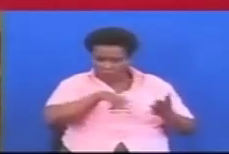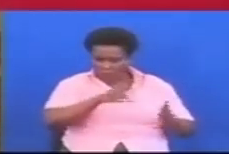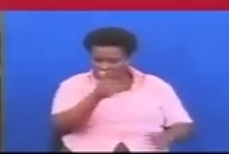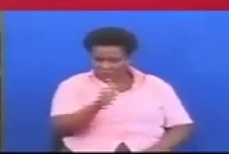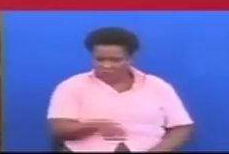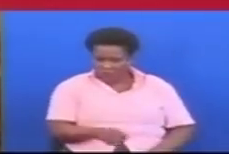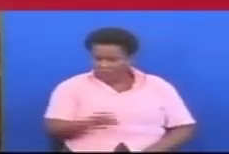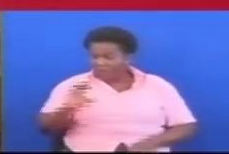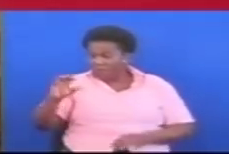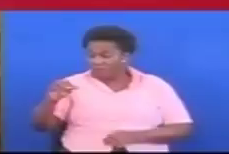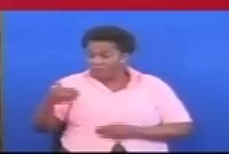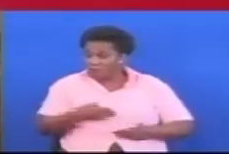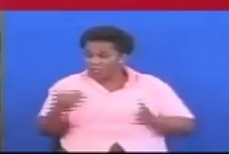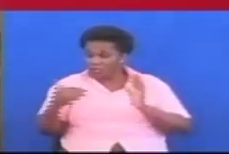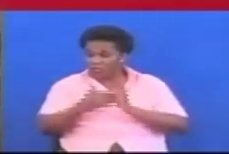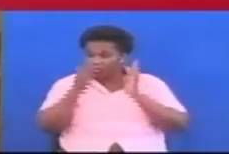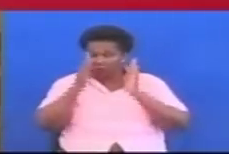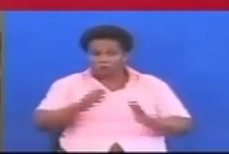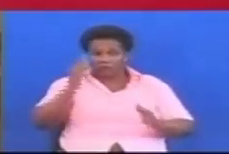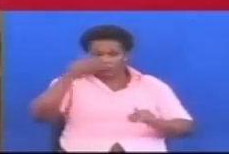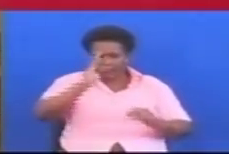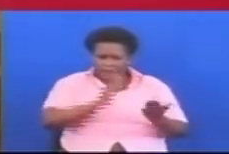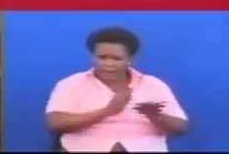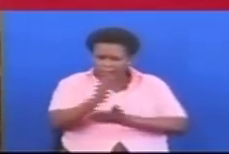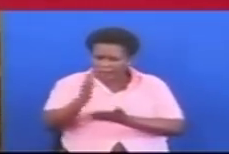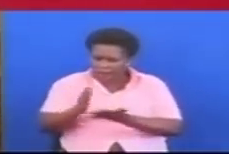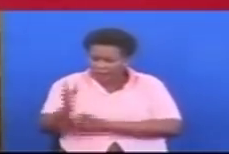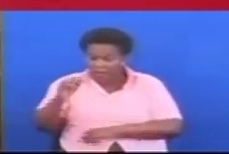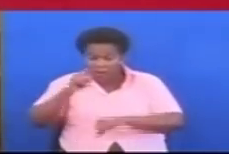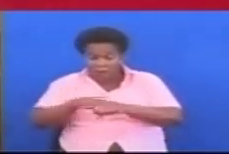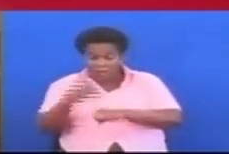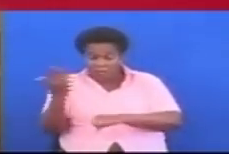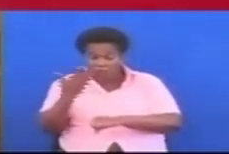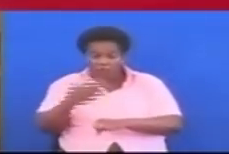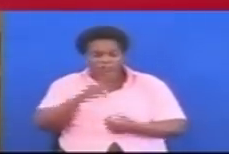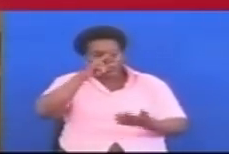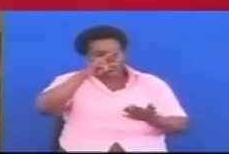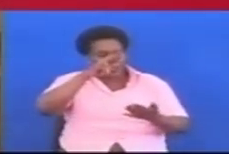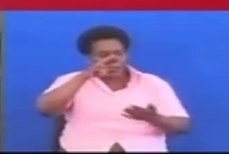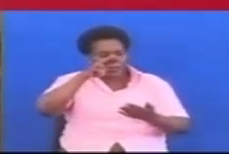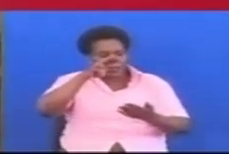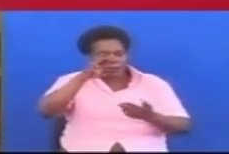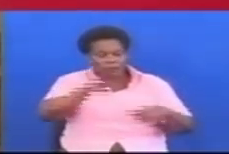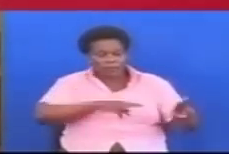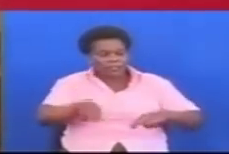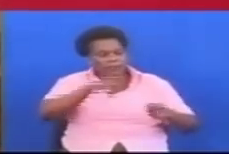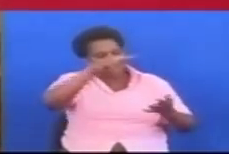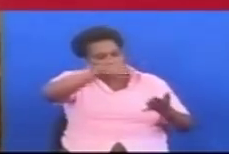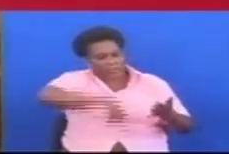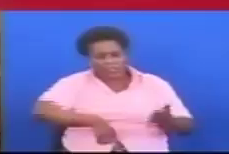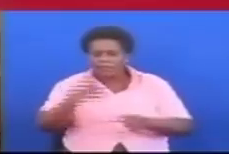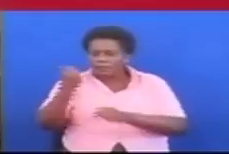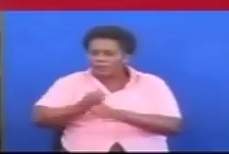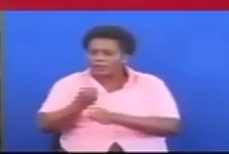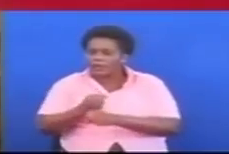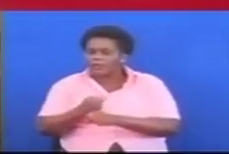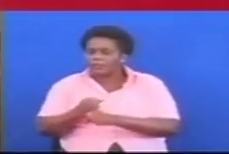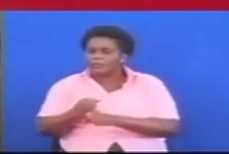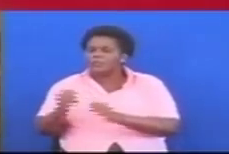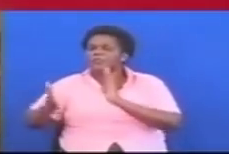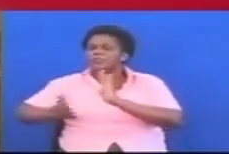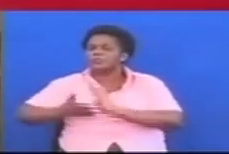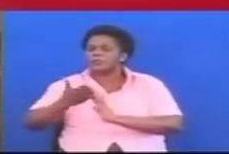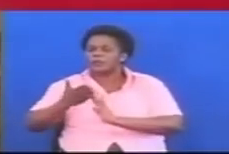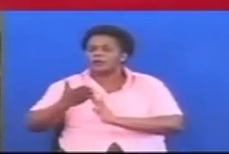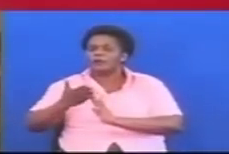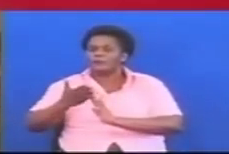ajili ya upekuzi. Wakati wowote kuanzia sasa mkataba utasainiwa na kazi hiyo itaanza mara moja.